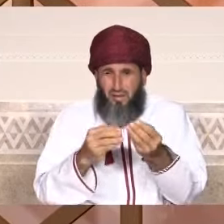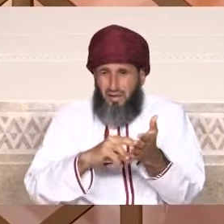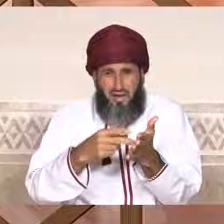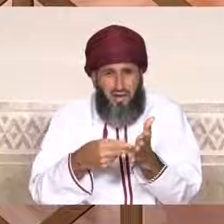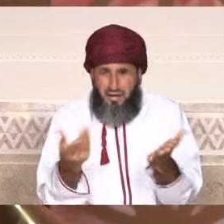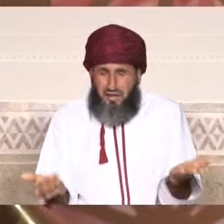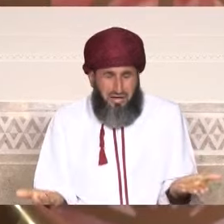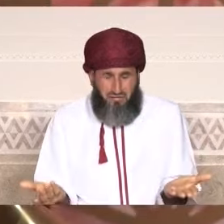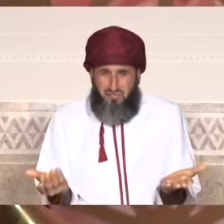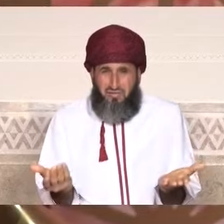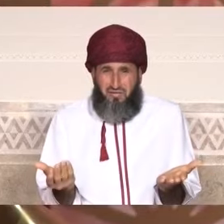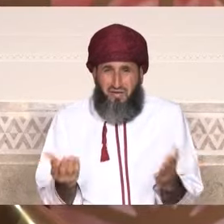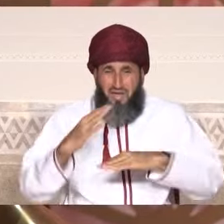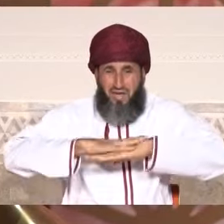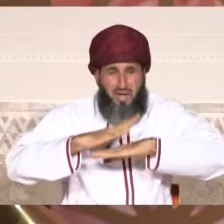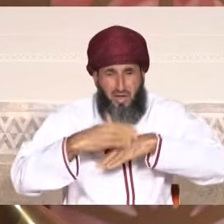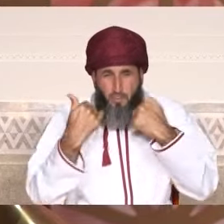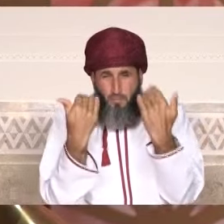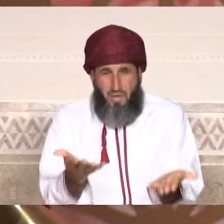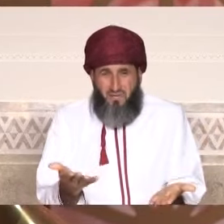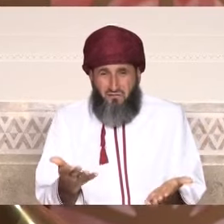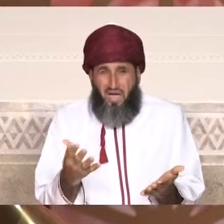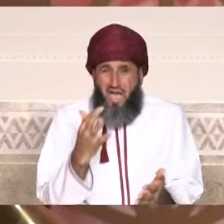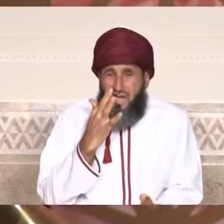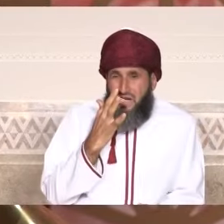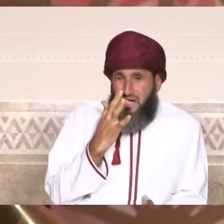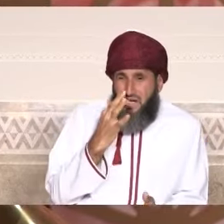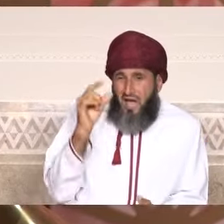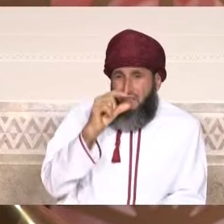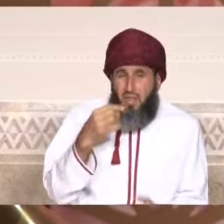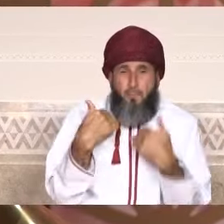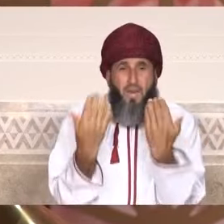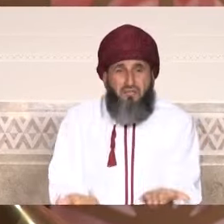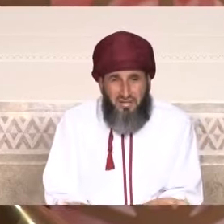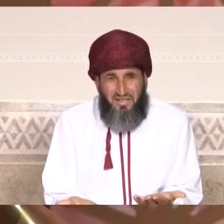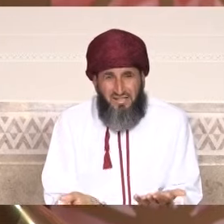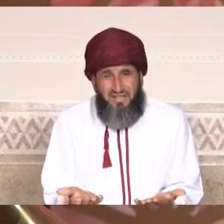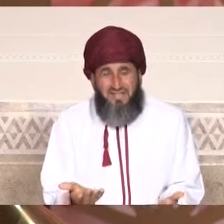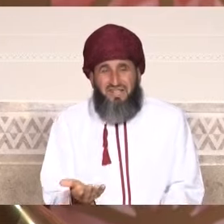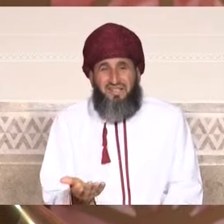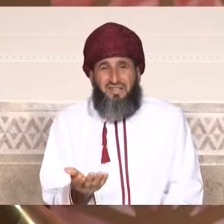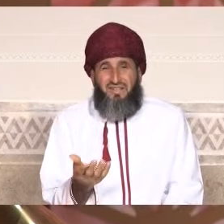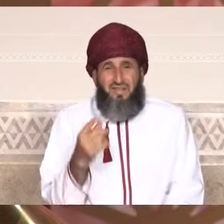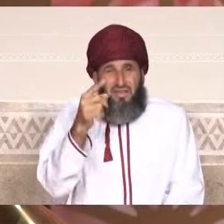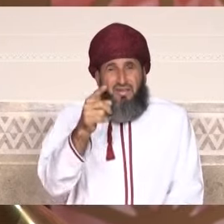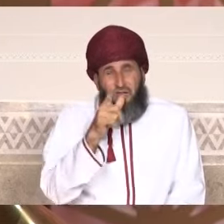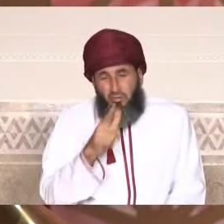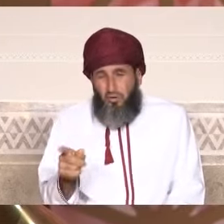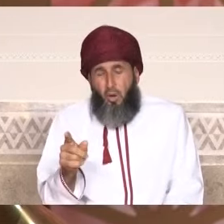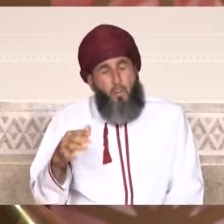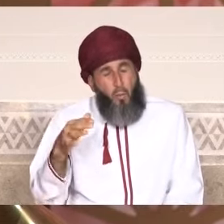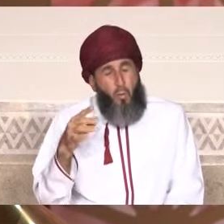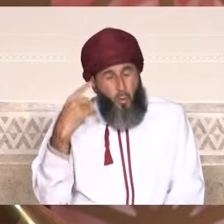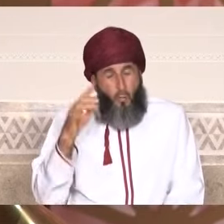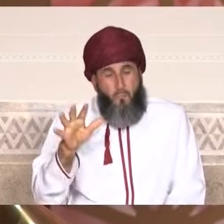بلا أخلاق ولا حياء، مما هي من أحكام ديننا الحنيف. يعني نحن الآن نصور له أن لم تزوجها،